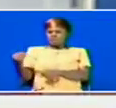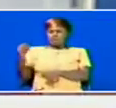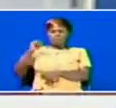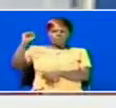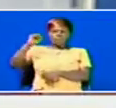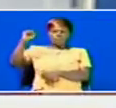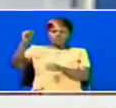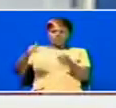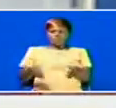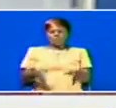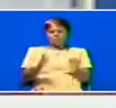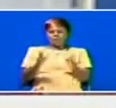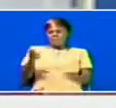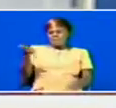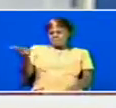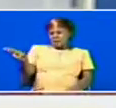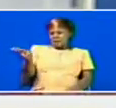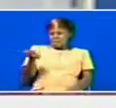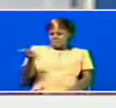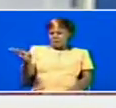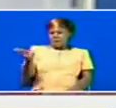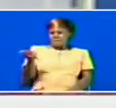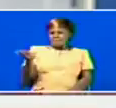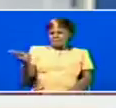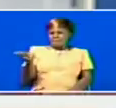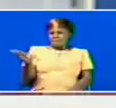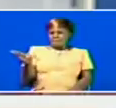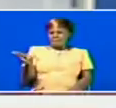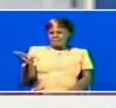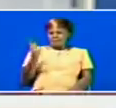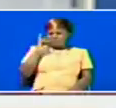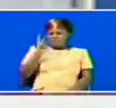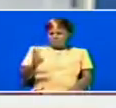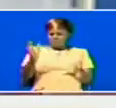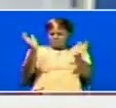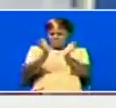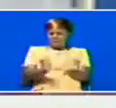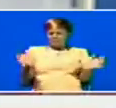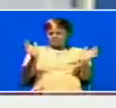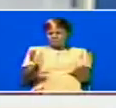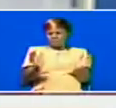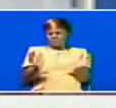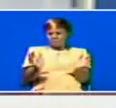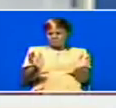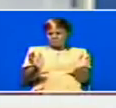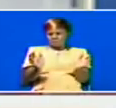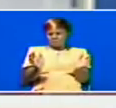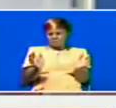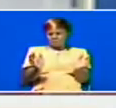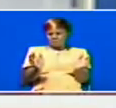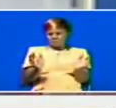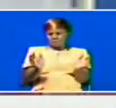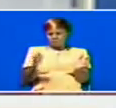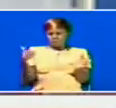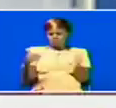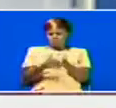kisiasa, kuwapiga risasi pia. Tungekuwa tumeona hatua zimechukuliwa jambo hili kwa na urahisi wa